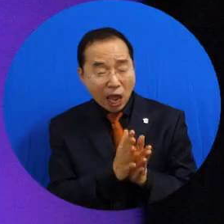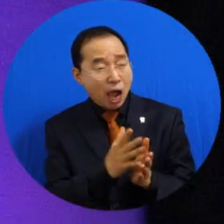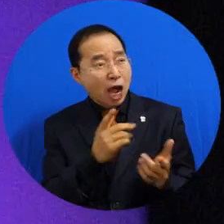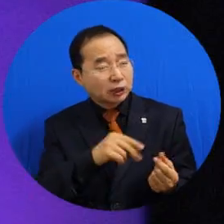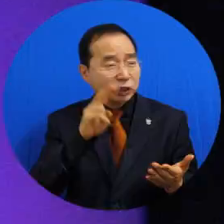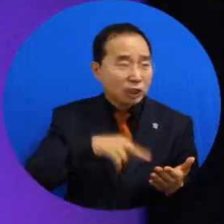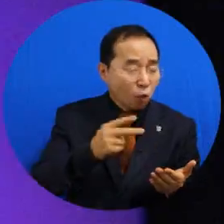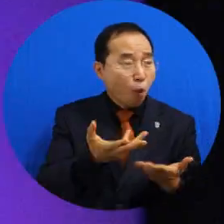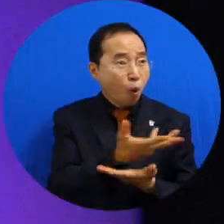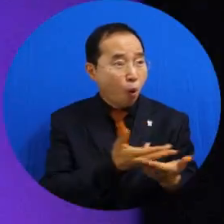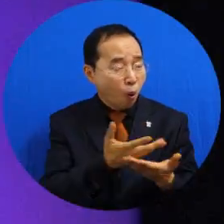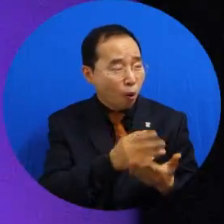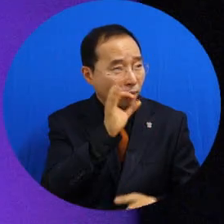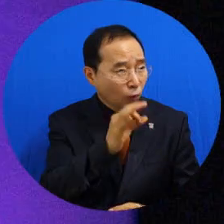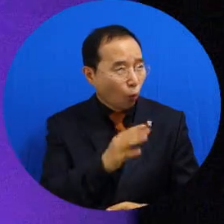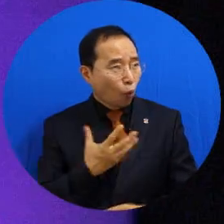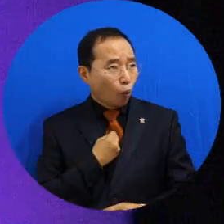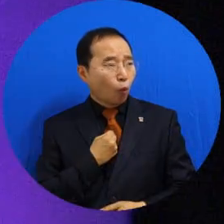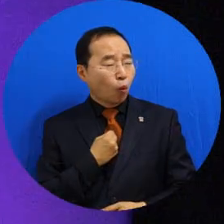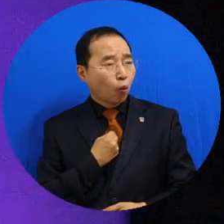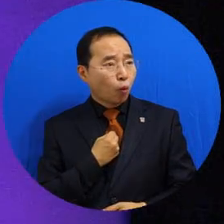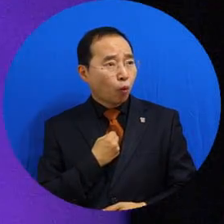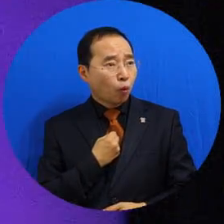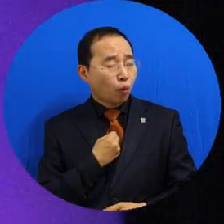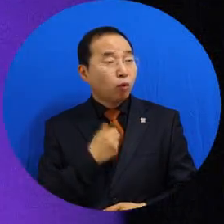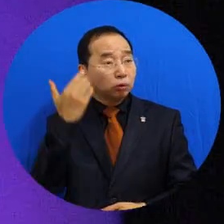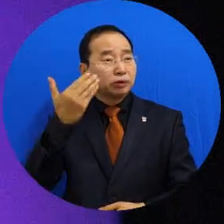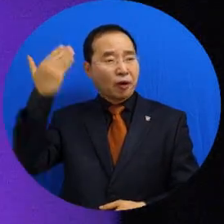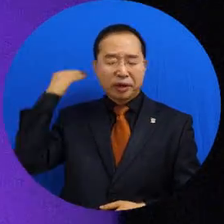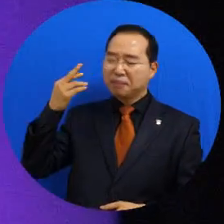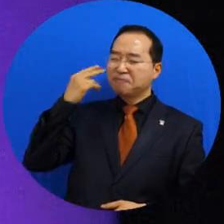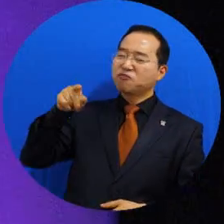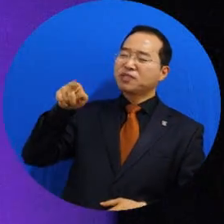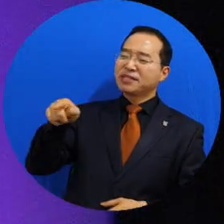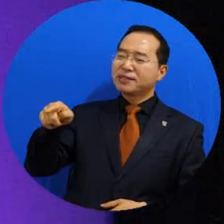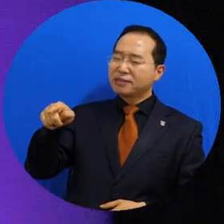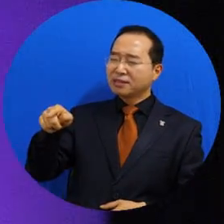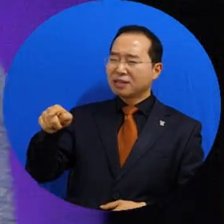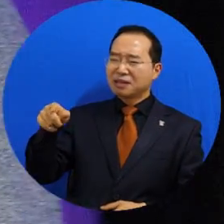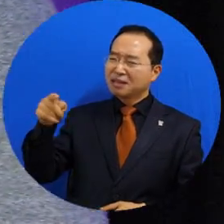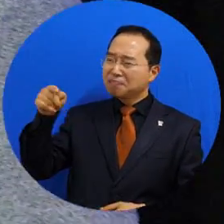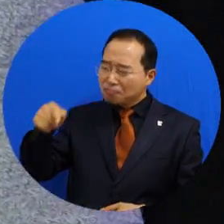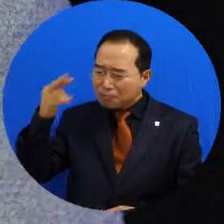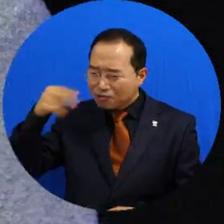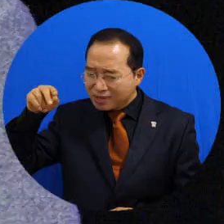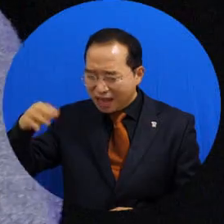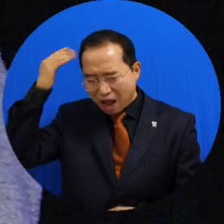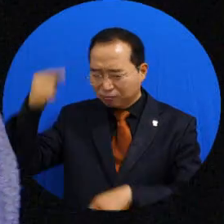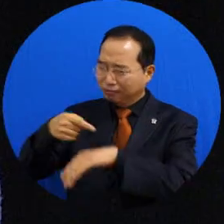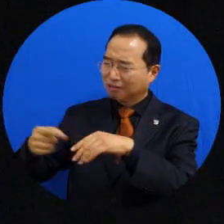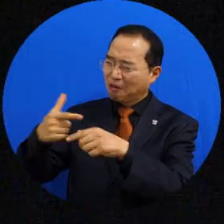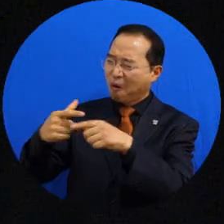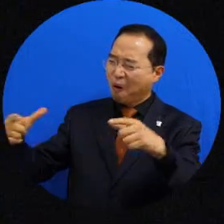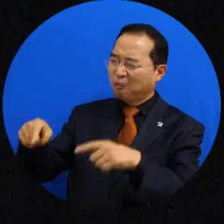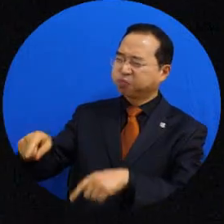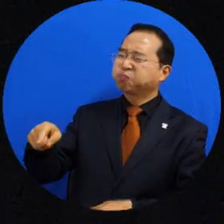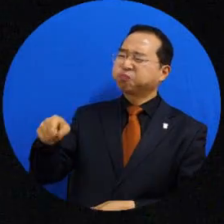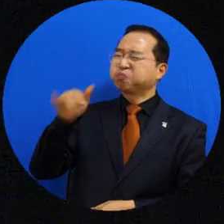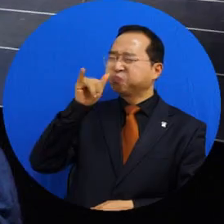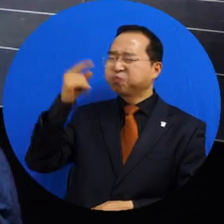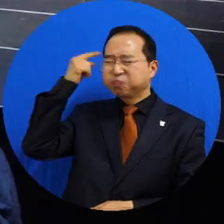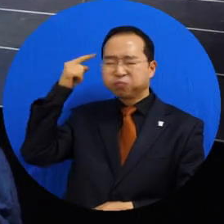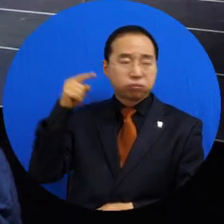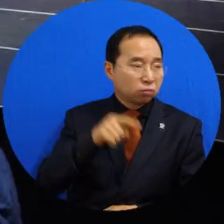거예요. 엄청난 충격이었어요. 그 전까지만 해도 내가 미국인에 대하냐 한국인에 대하냐 재미한인 정체성이